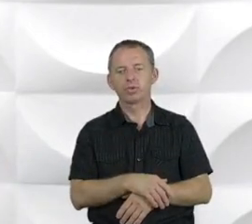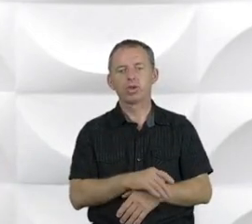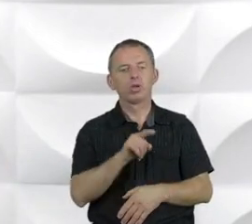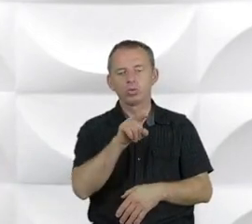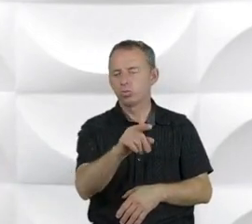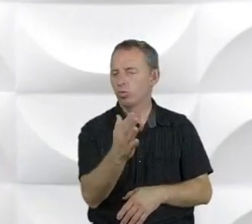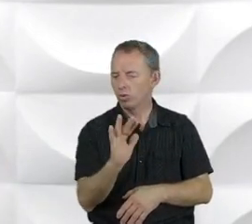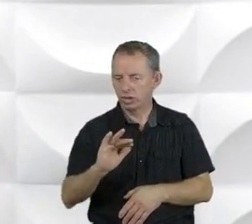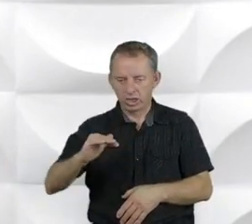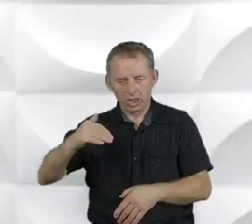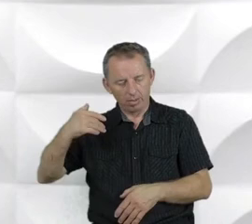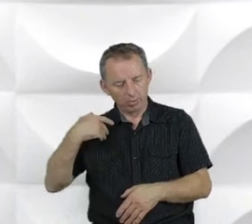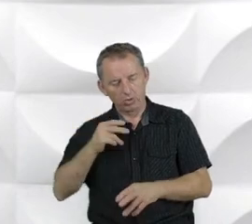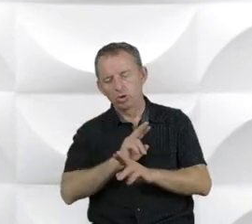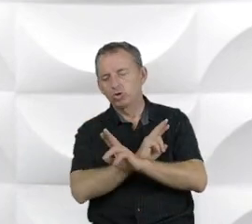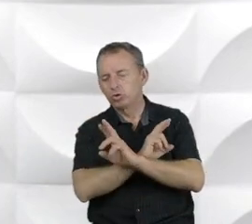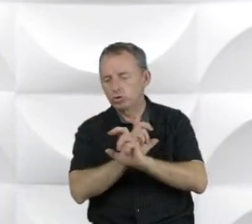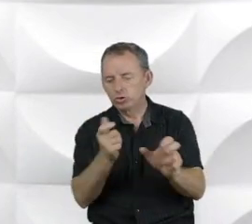było niczego